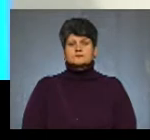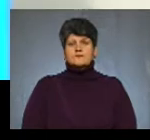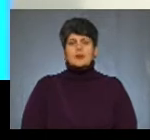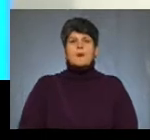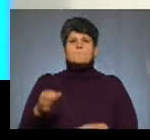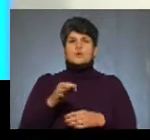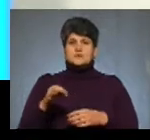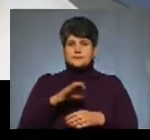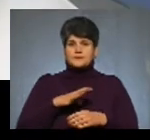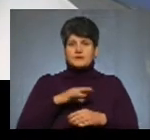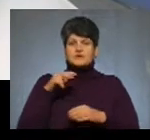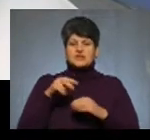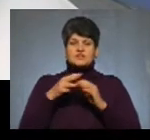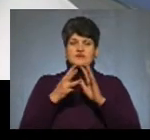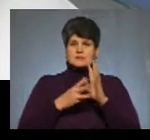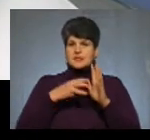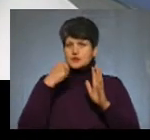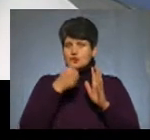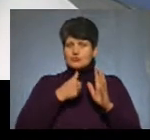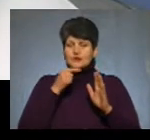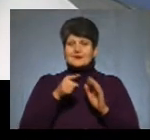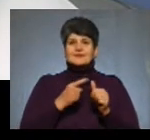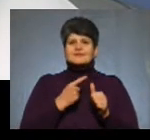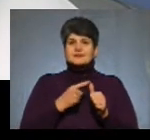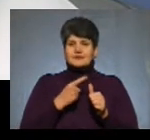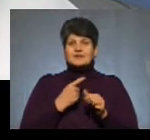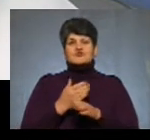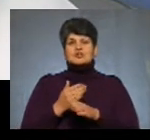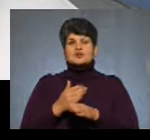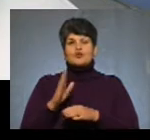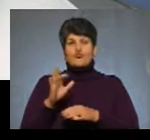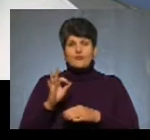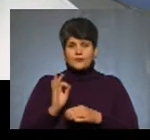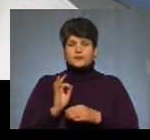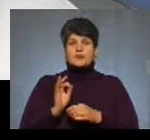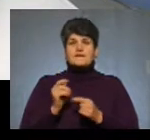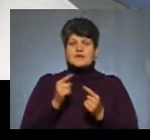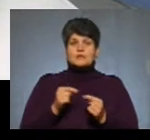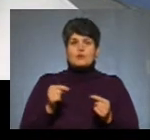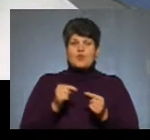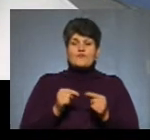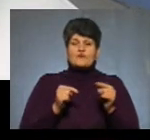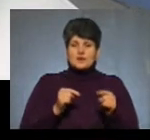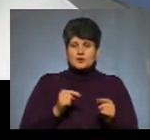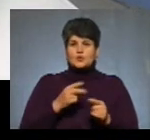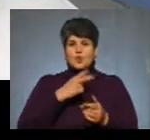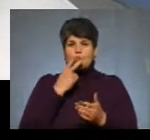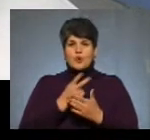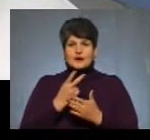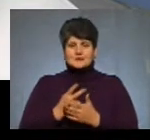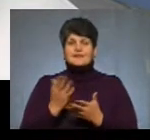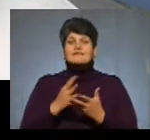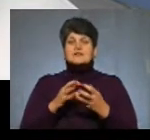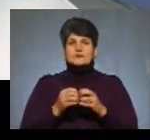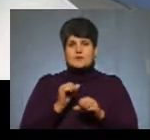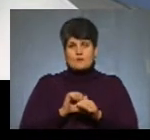Монетизація, яка діяла у 2018 році, її називають частковою, відповідно до показників. Які висновки